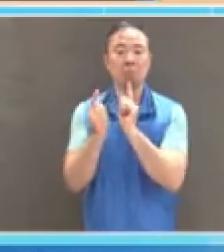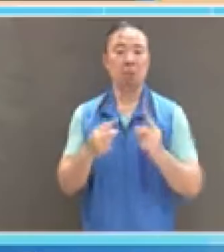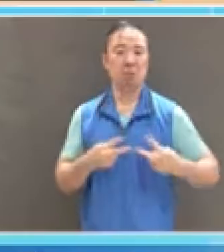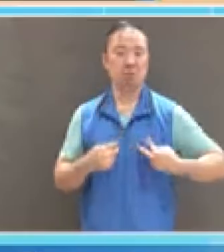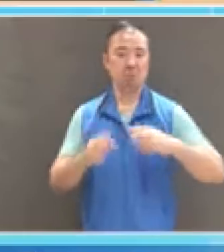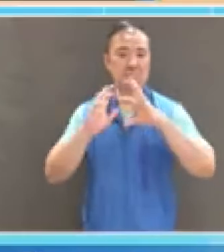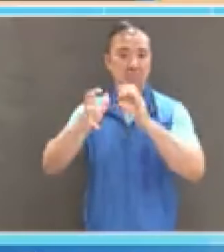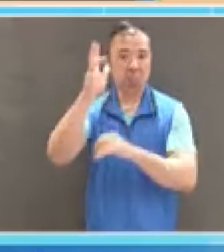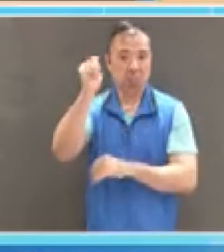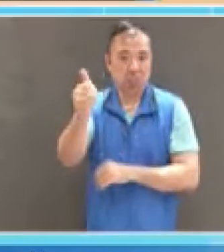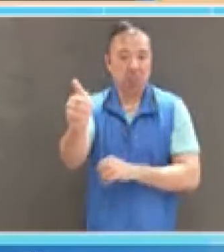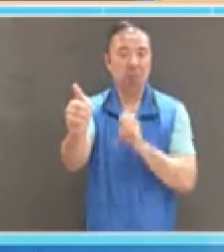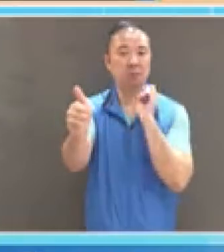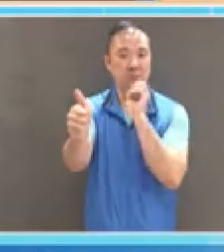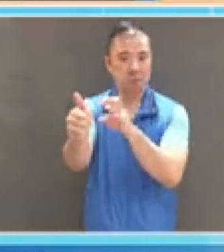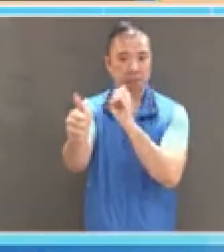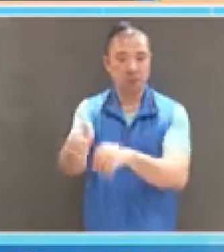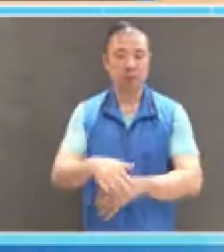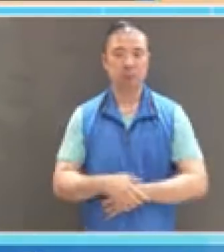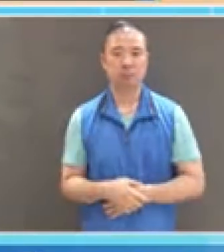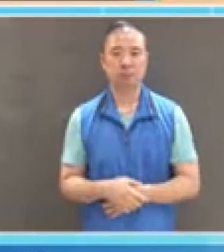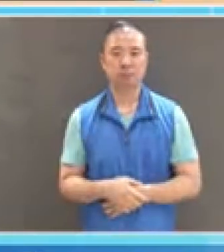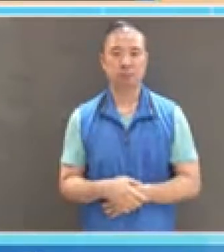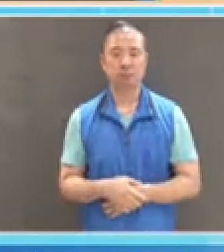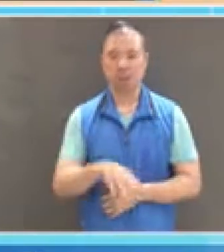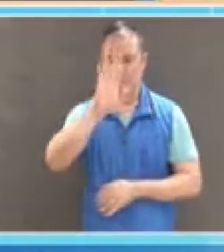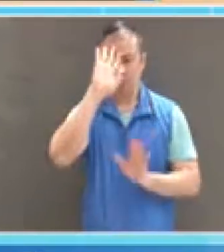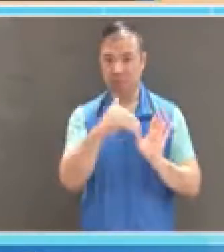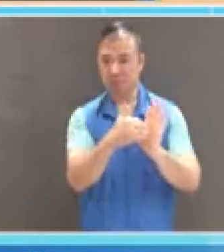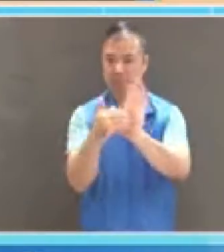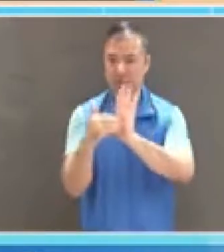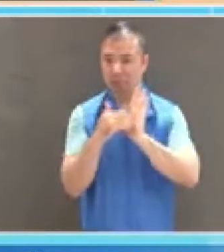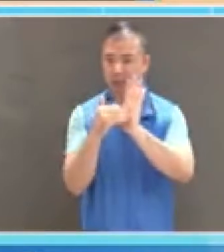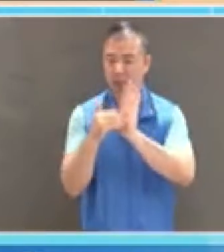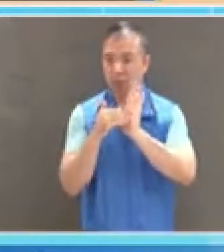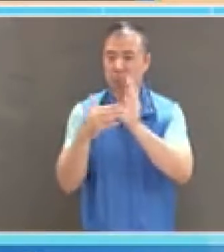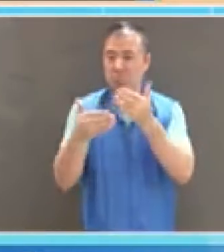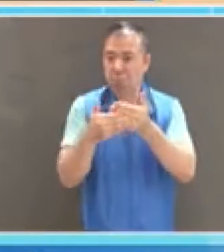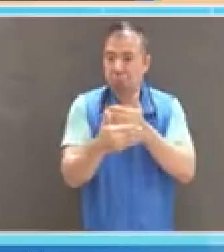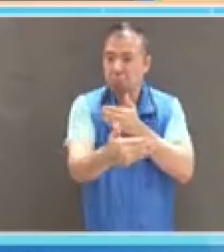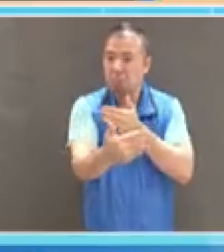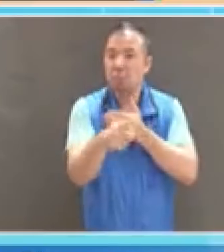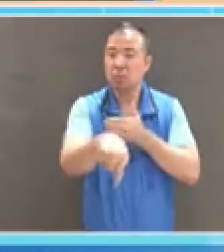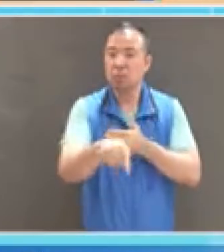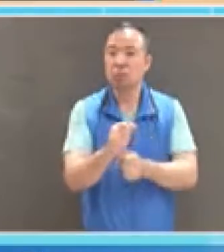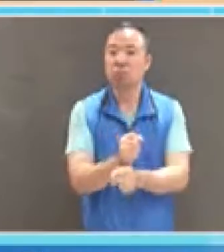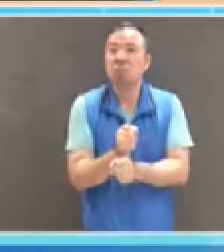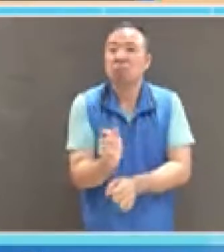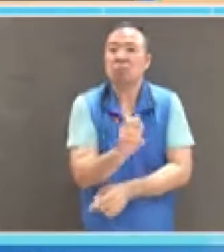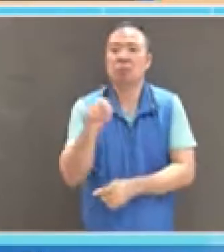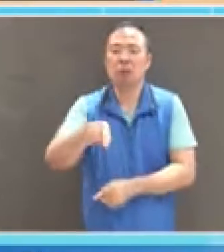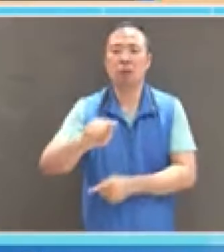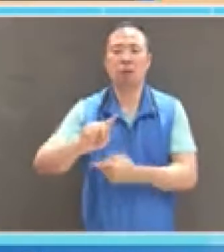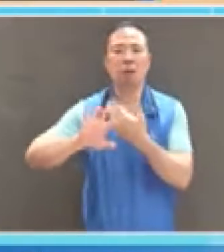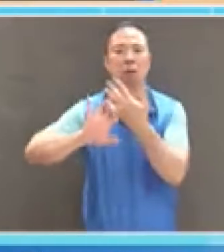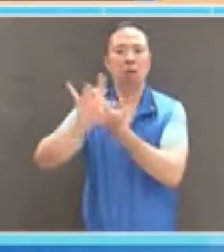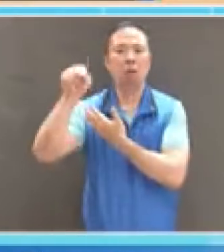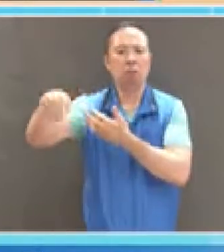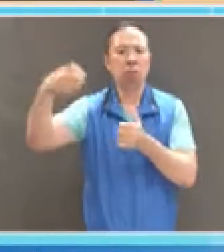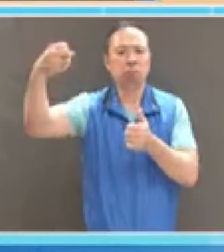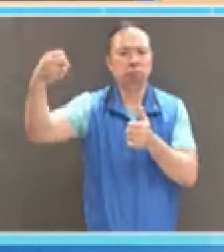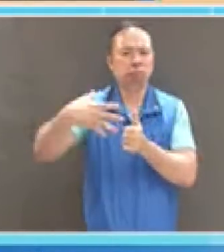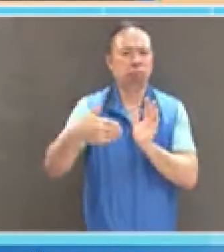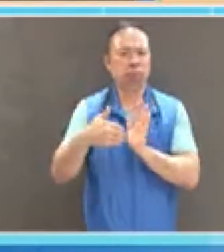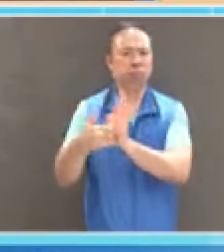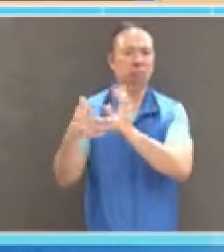定在整个作战里面，最重要的是要阻截于境外，动敌我靠，卖货